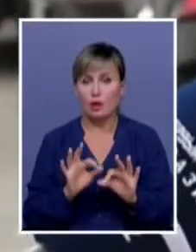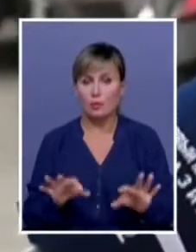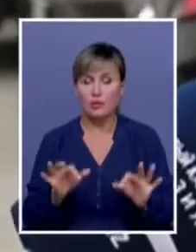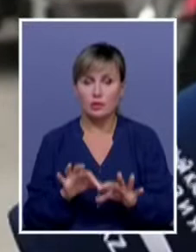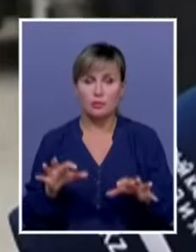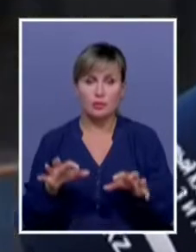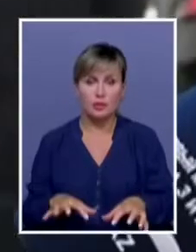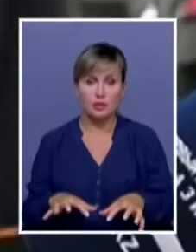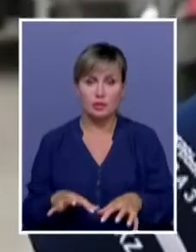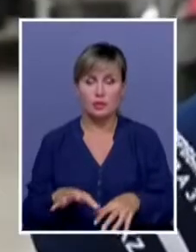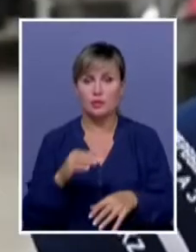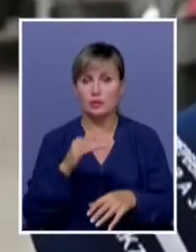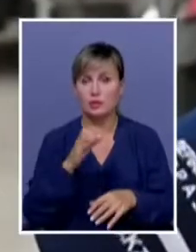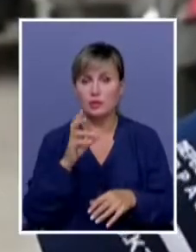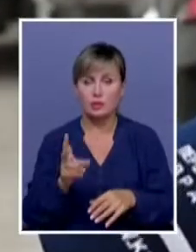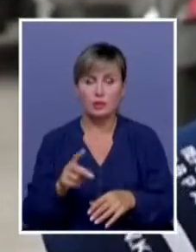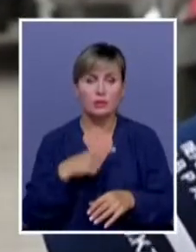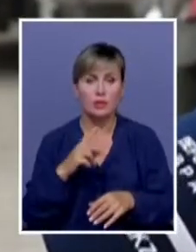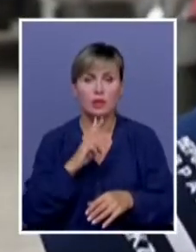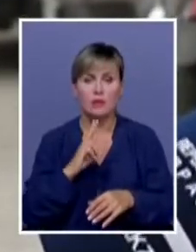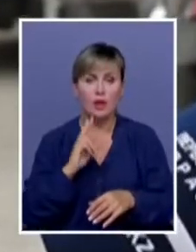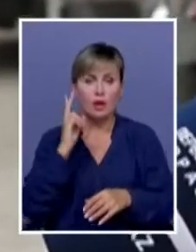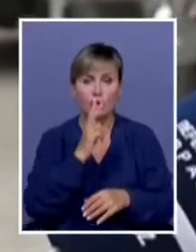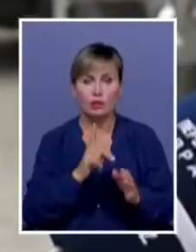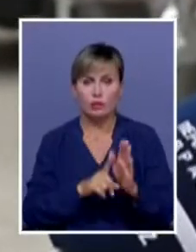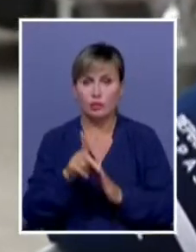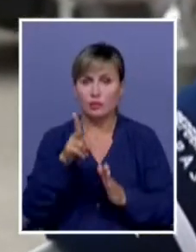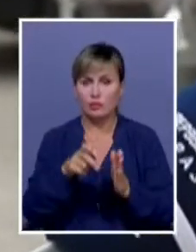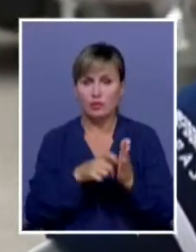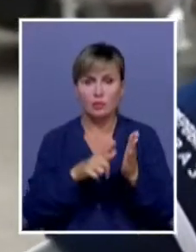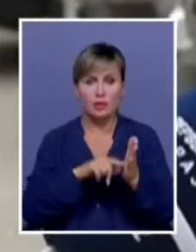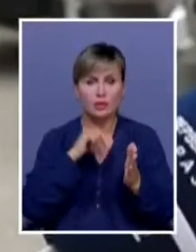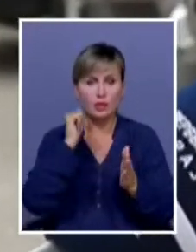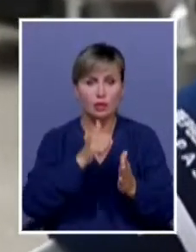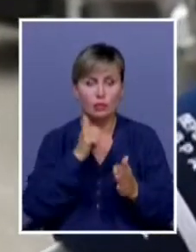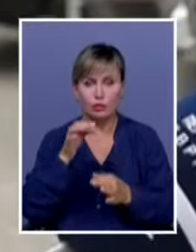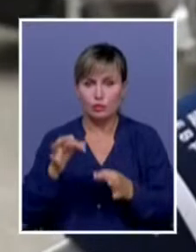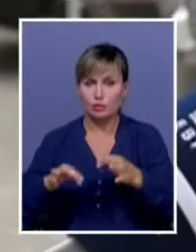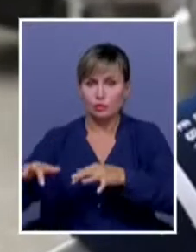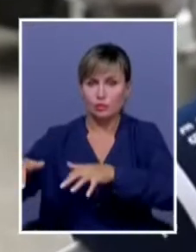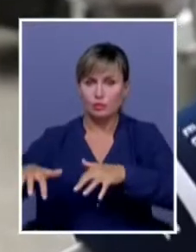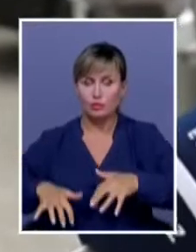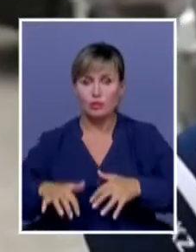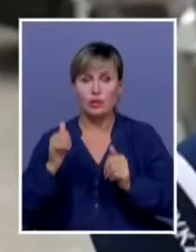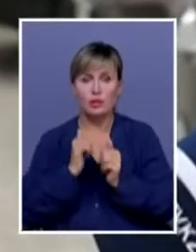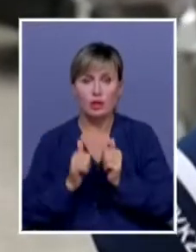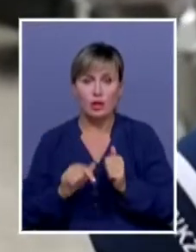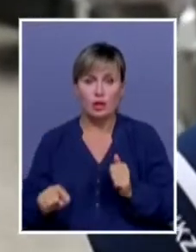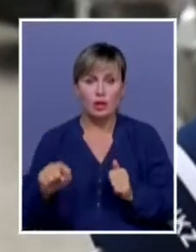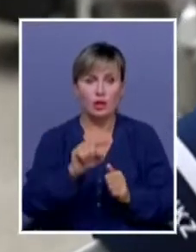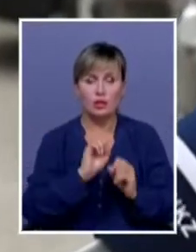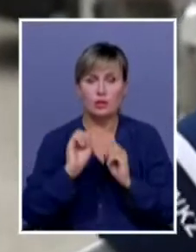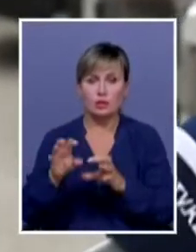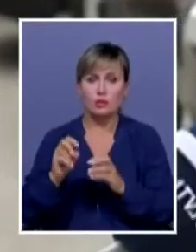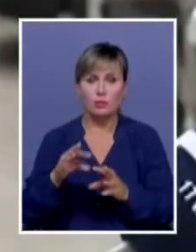председатель ЖСК «Феникс Столичный», они 2 года, начиная с 2017 года, как отсудили объект, каждый член ЖСК сдавал